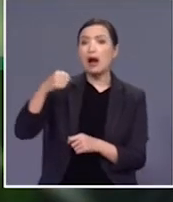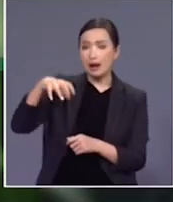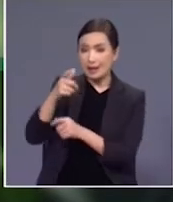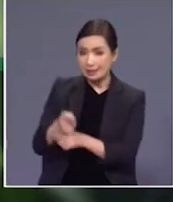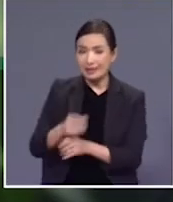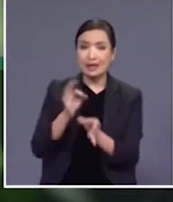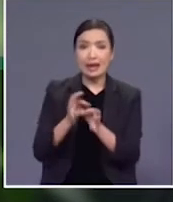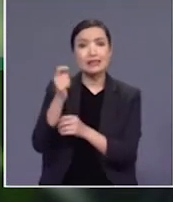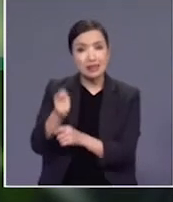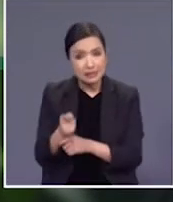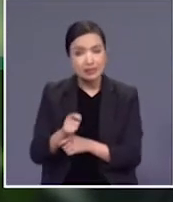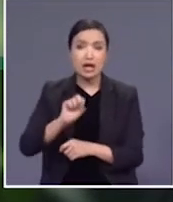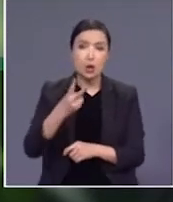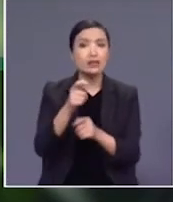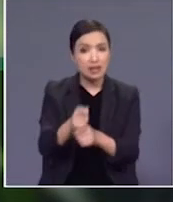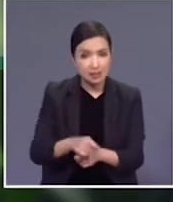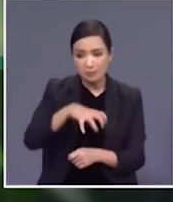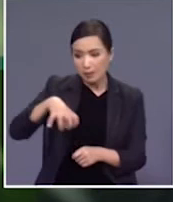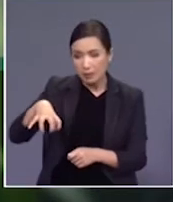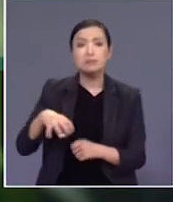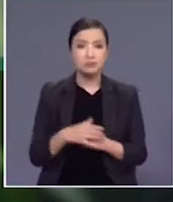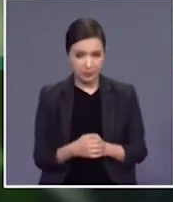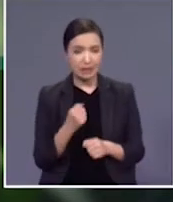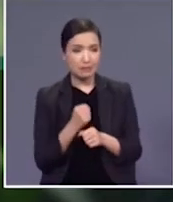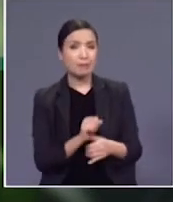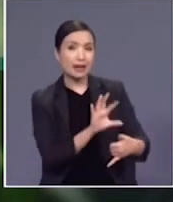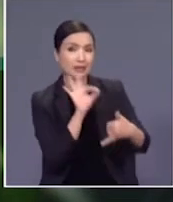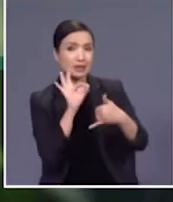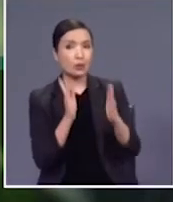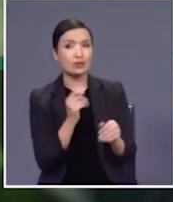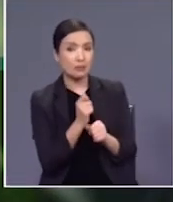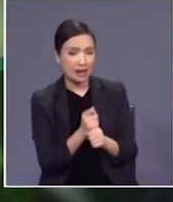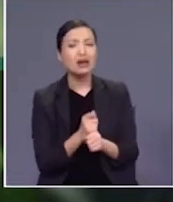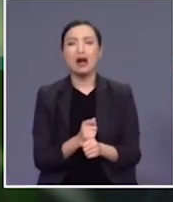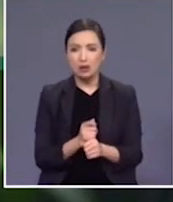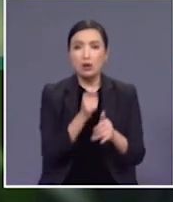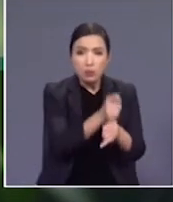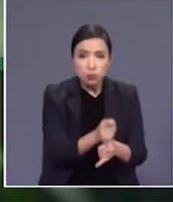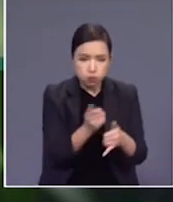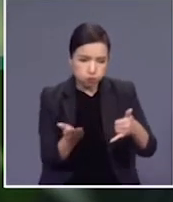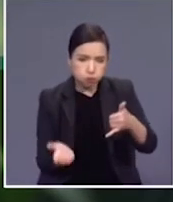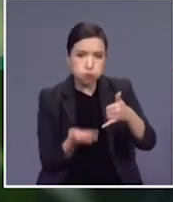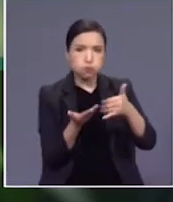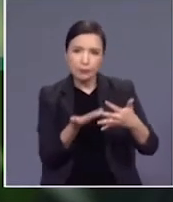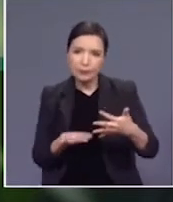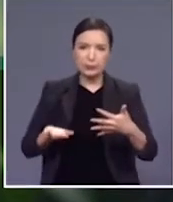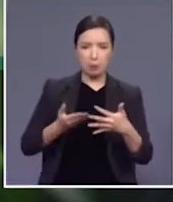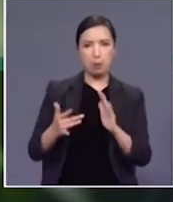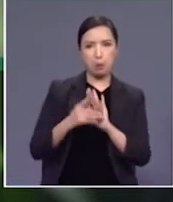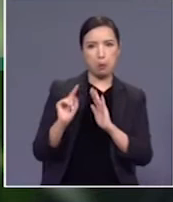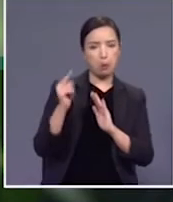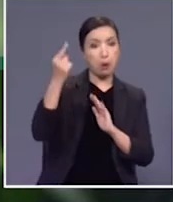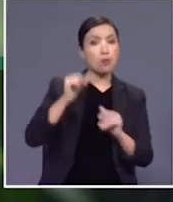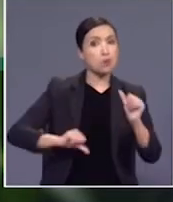ตรและสหกรณ์การเกษตรซึ่งเป็นการผ่าน3รูปแบบอันได้แก่1ยกระดับเกษตรกร ป็นเกษตรกรไฮเทคที่สามารถจะนำ